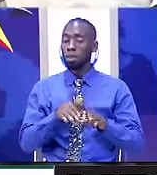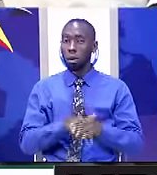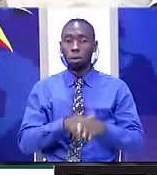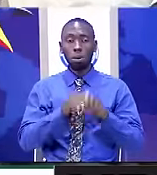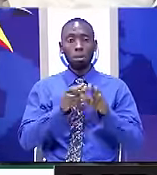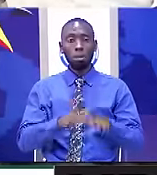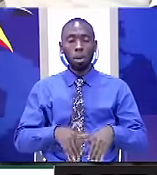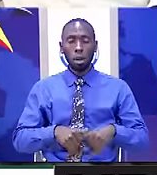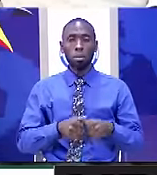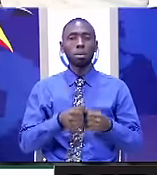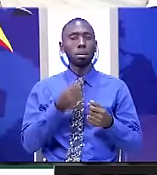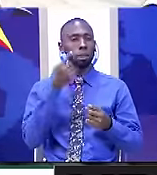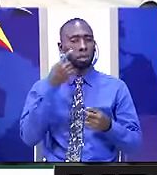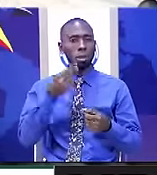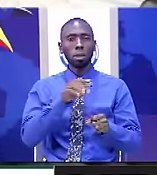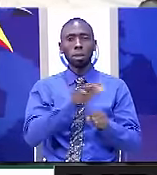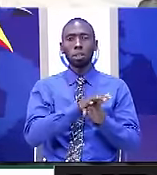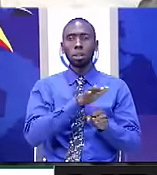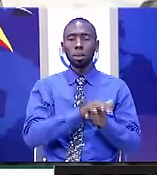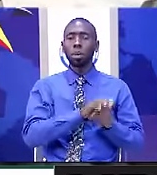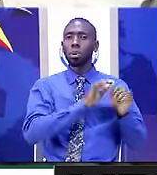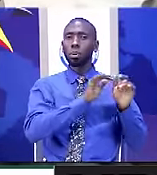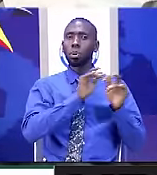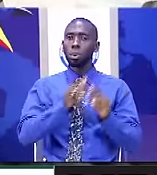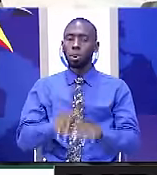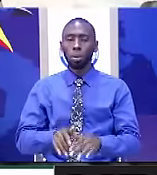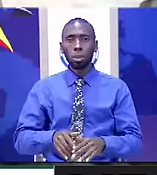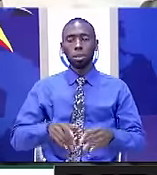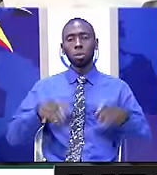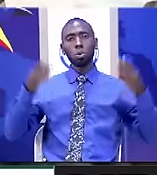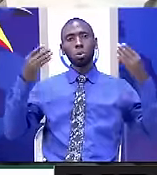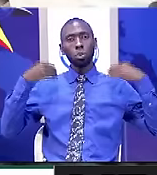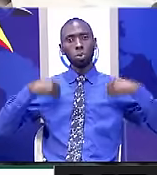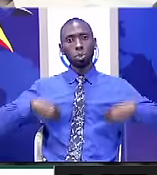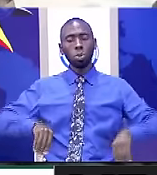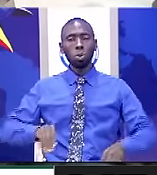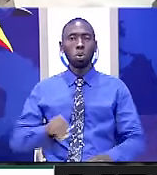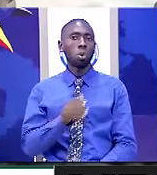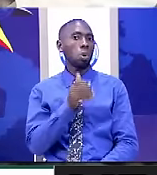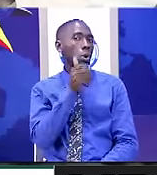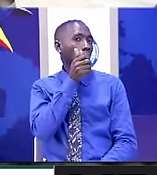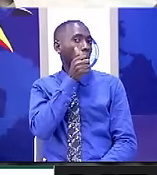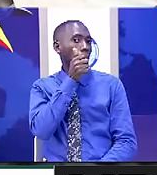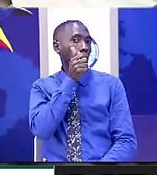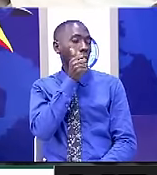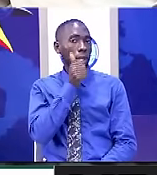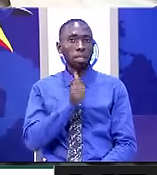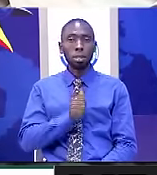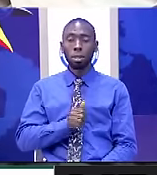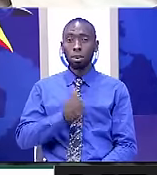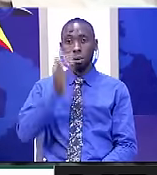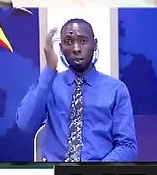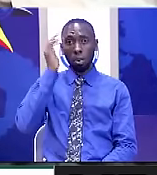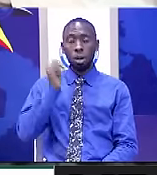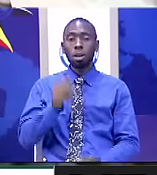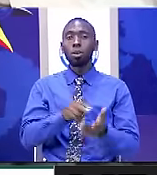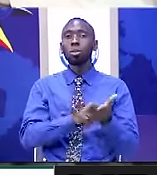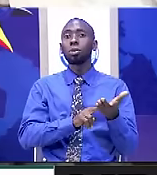olwo olw'enjawulo nga bambadde obuwero obwa orange okubanga buno obukozesebwa nnyo ku